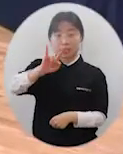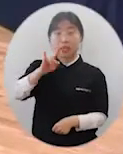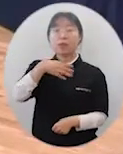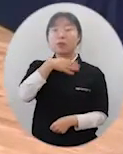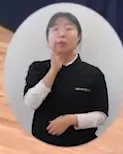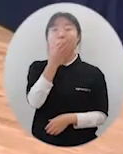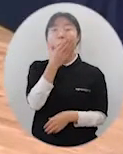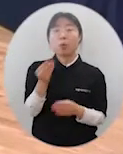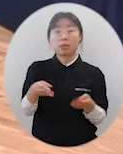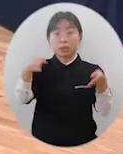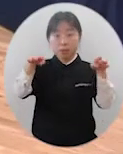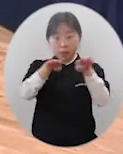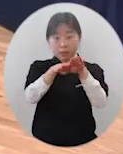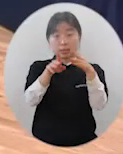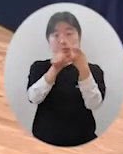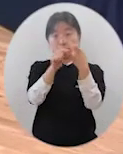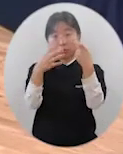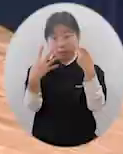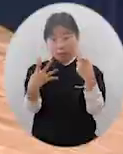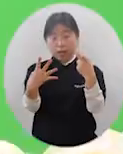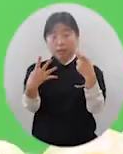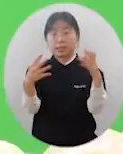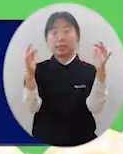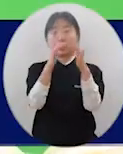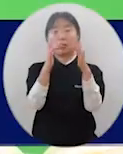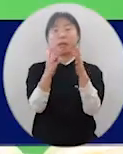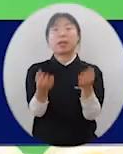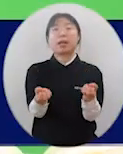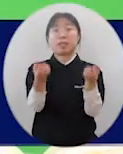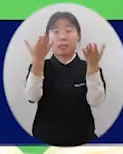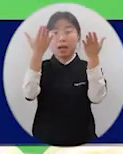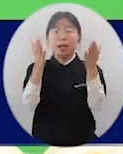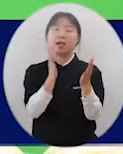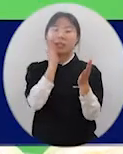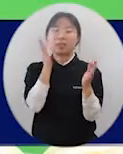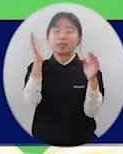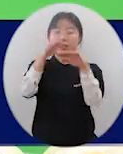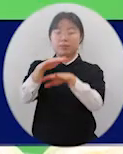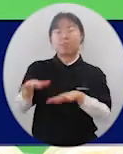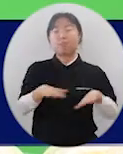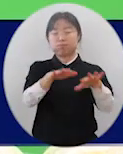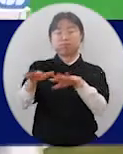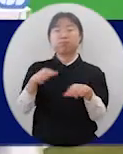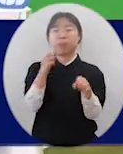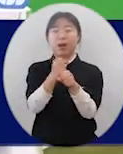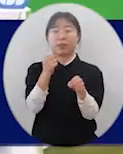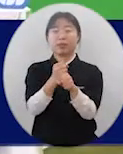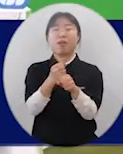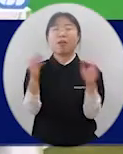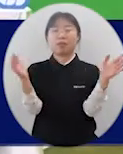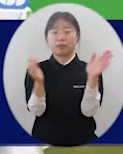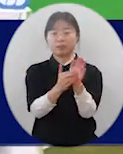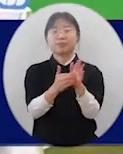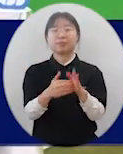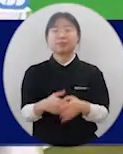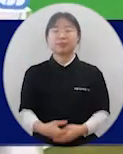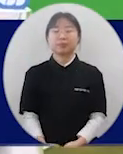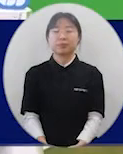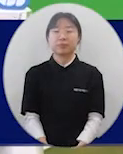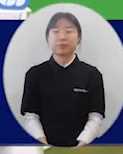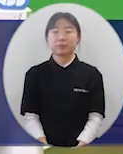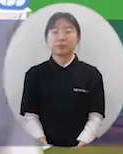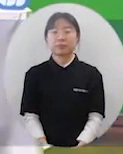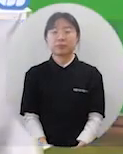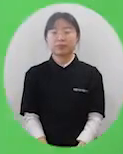12월 4일 온라인을 통해 취약계층 어르신들에게 김장김치를 나누는 코로나19 극복 챌린지 온택트 김장